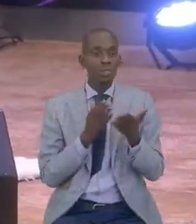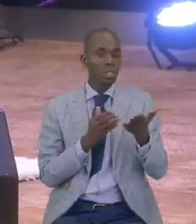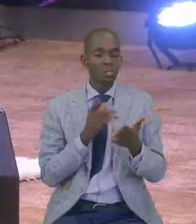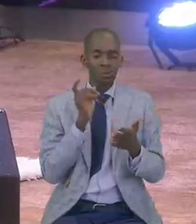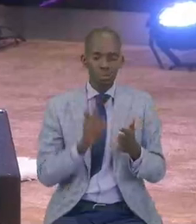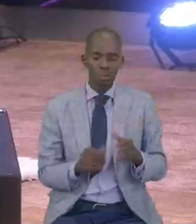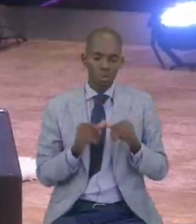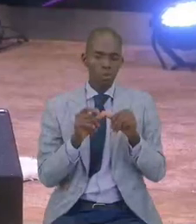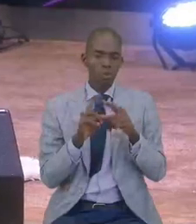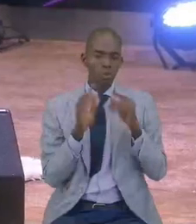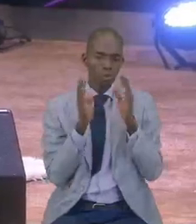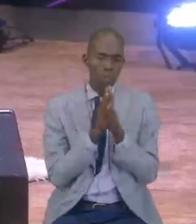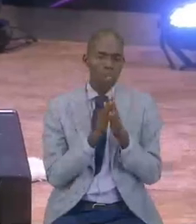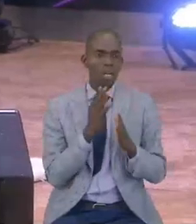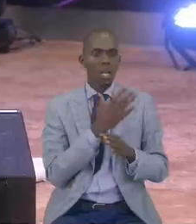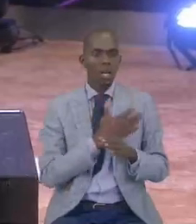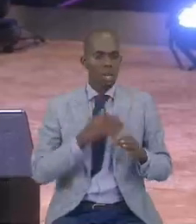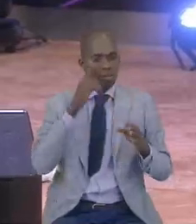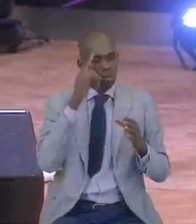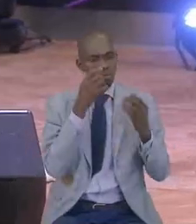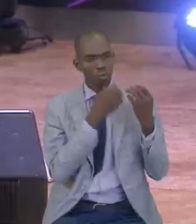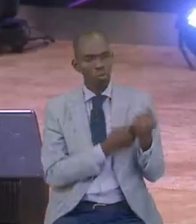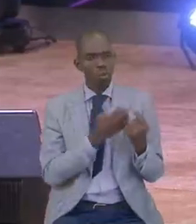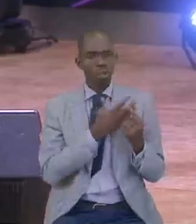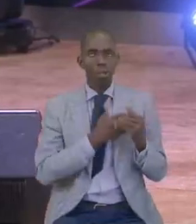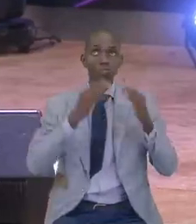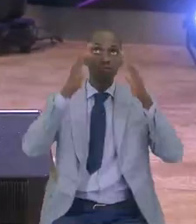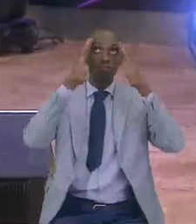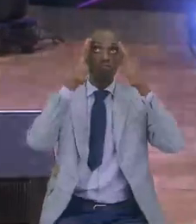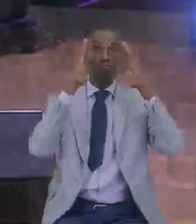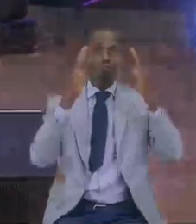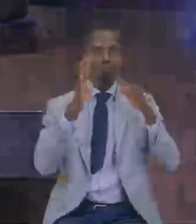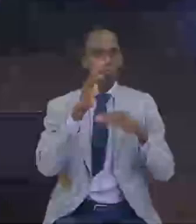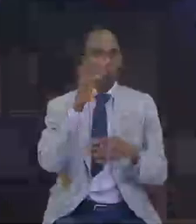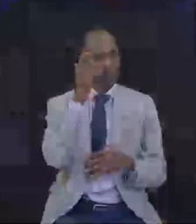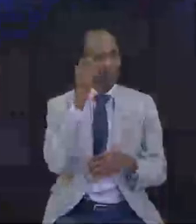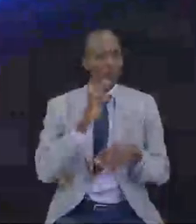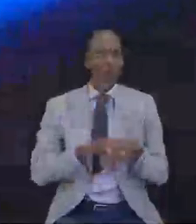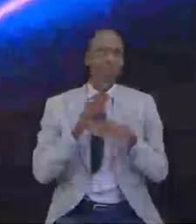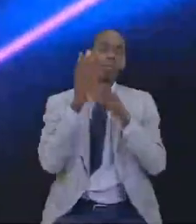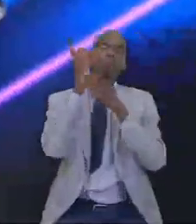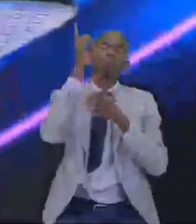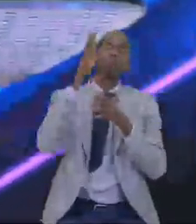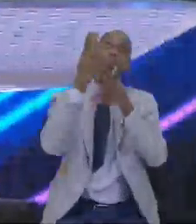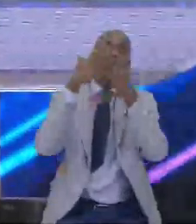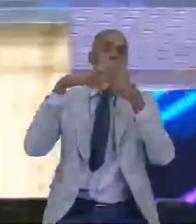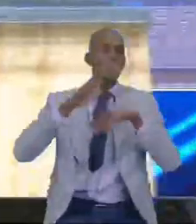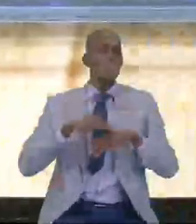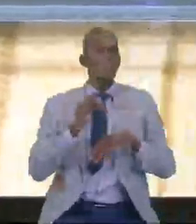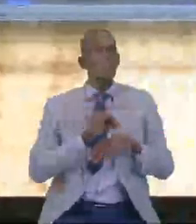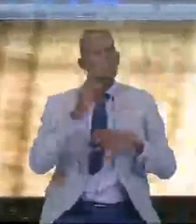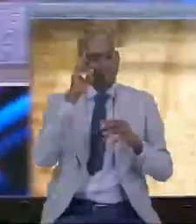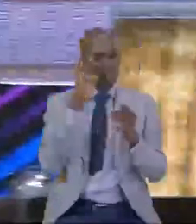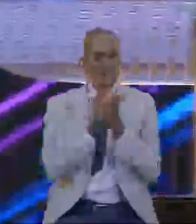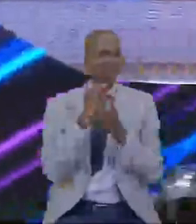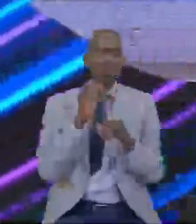crois. Alors je concentre mon attention sur le Dieu du ciel. Je lui fais confiance, je crois en lui.